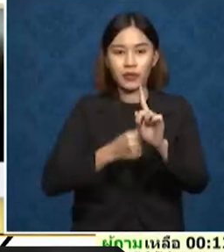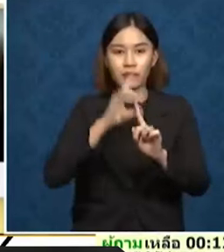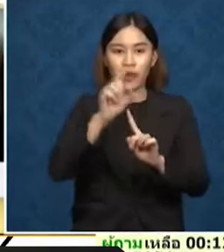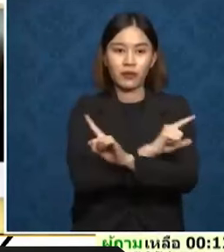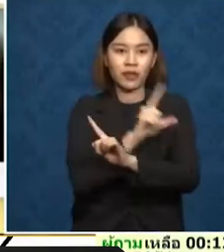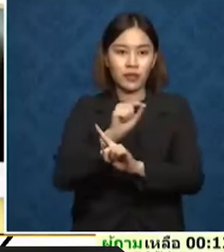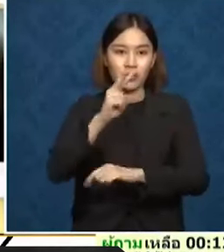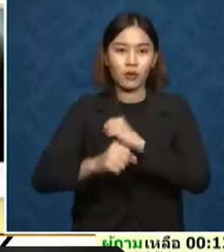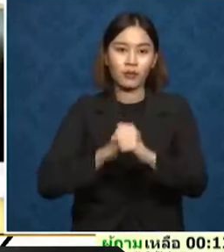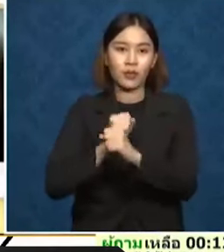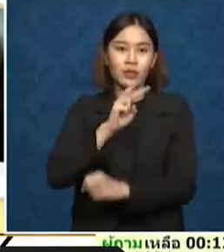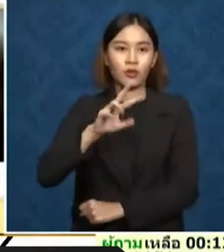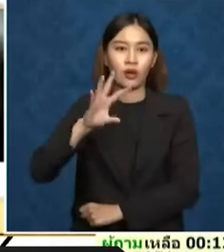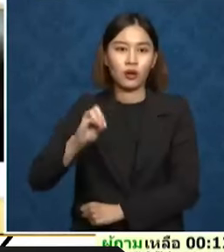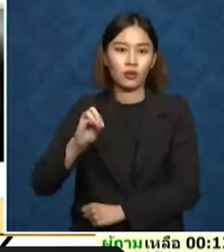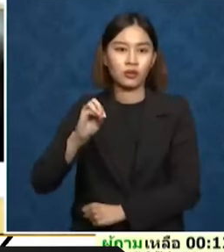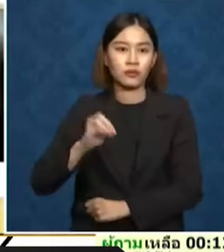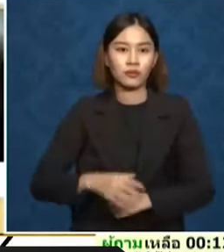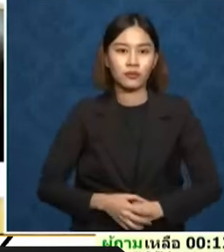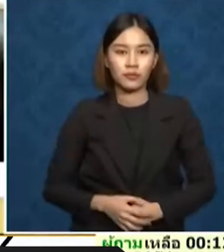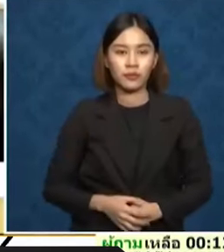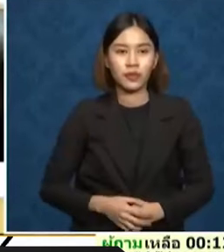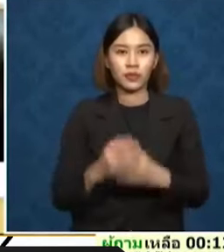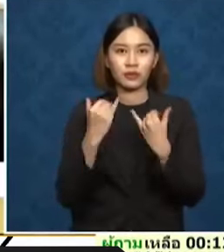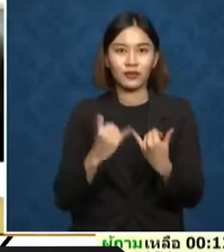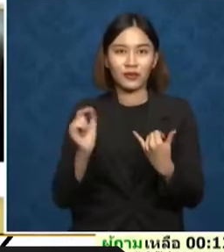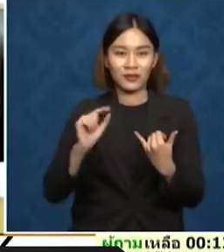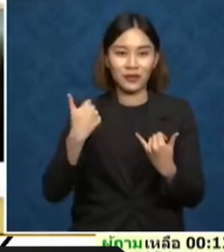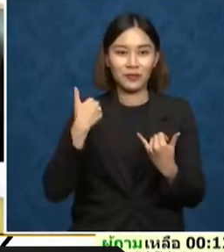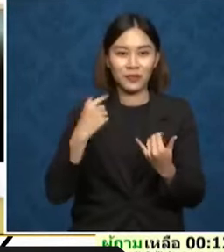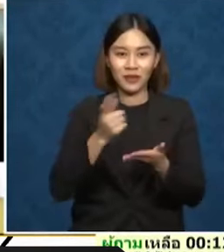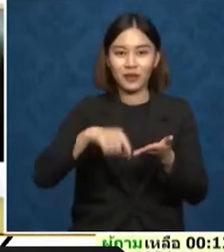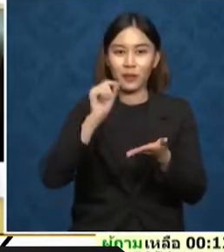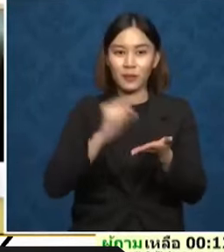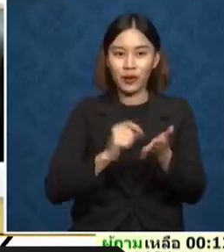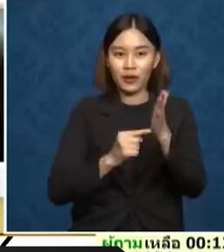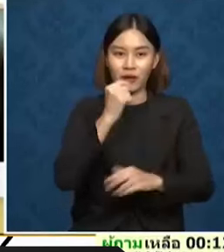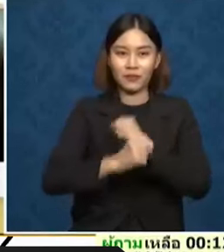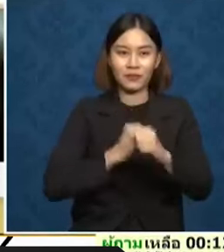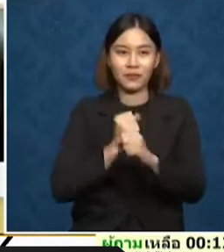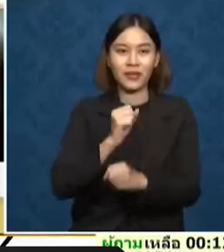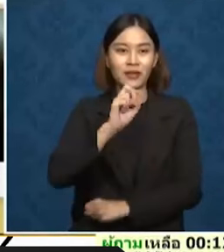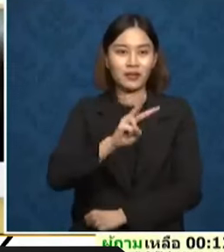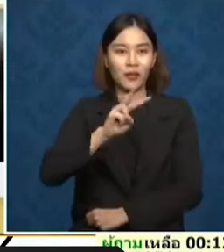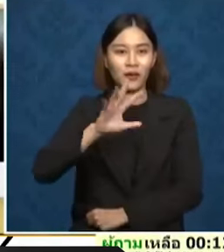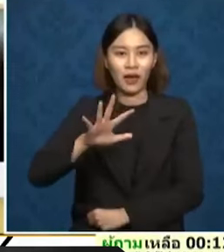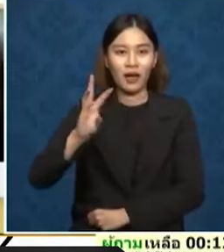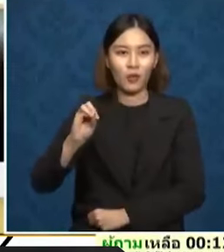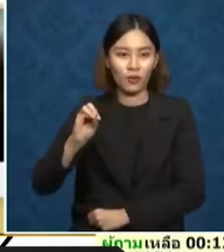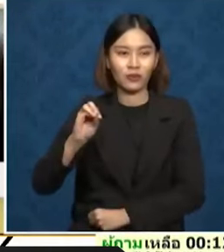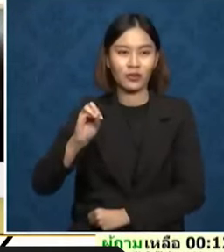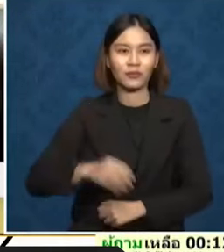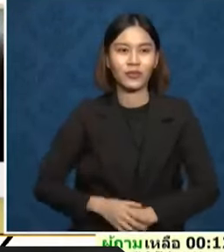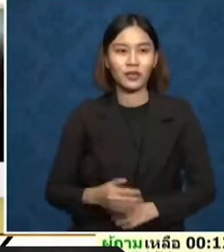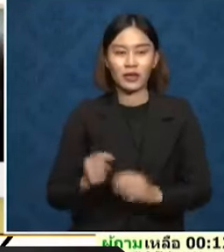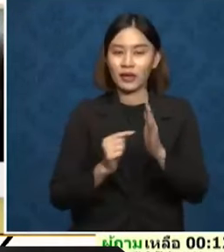คม2560และได้มีการลงนามสัญญาก่อสร้างตั้งแต่ปีพ.ศ. 2560